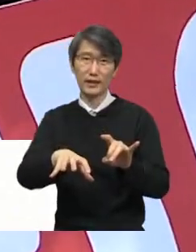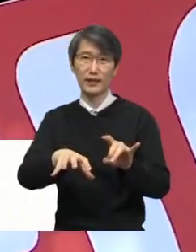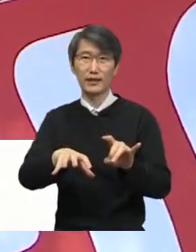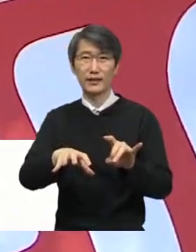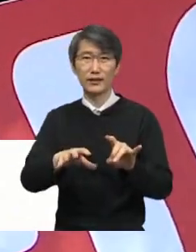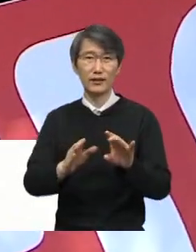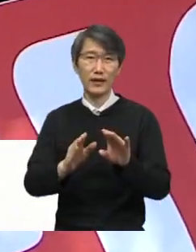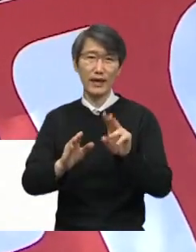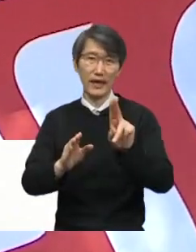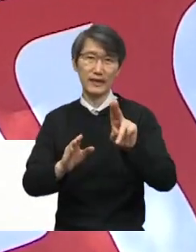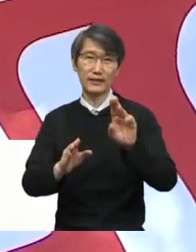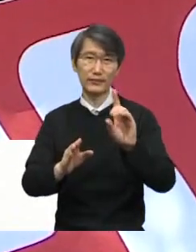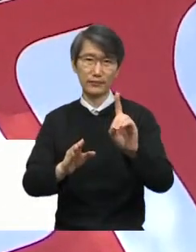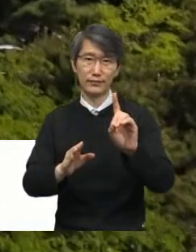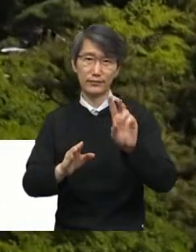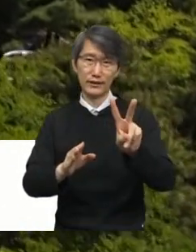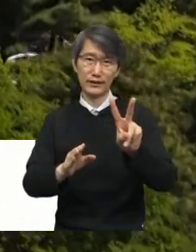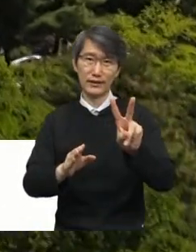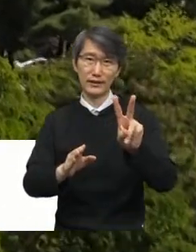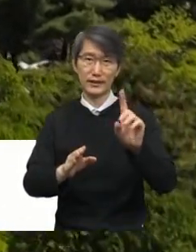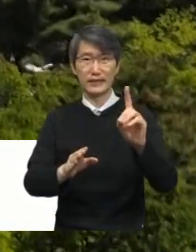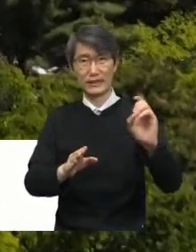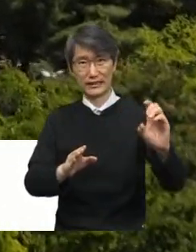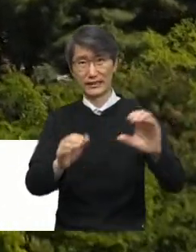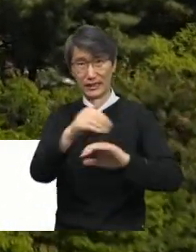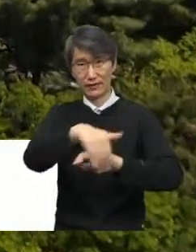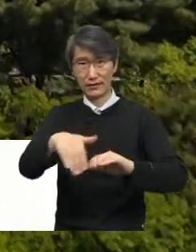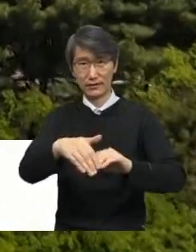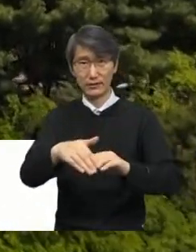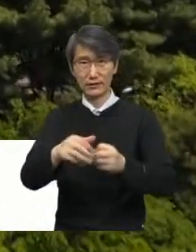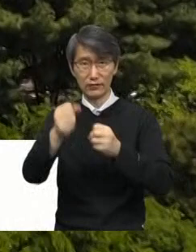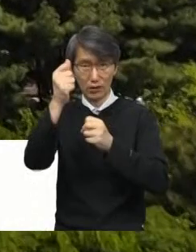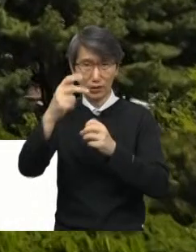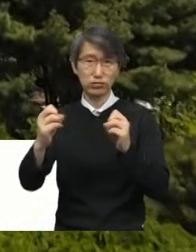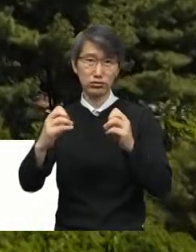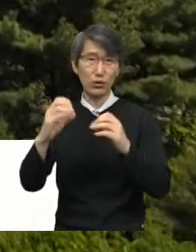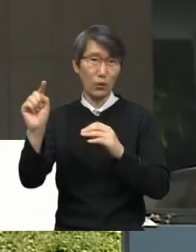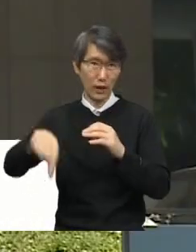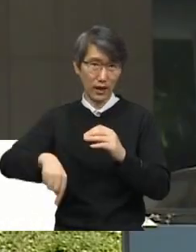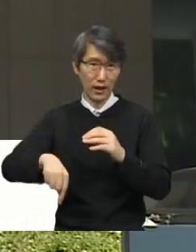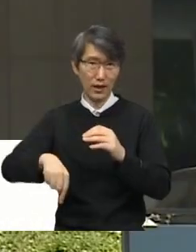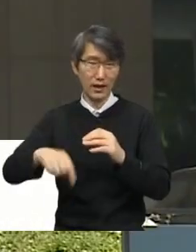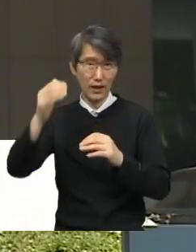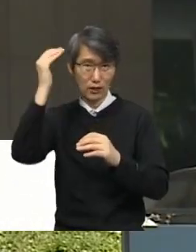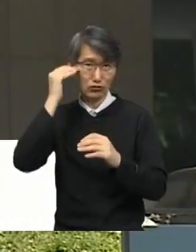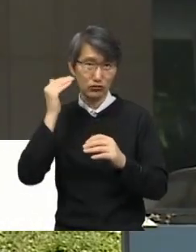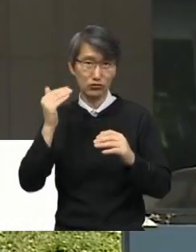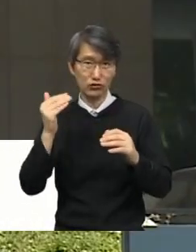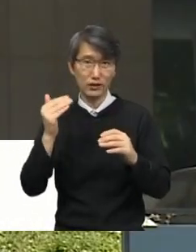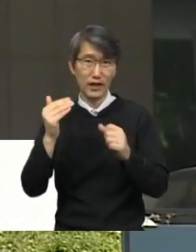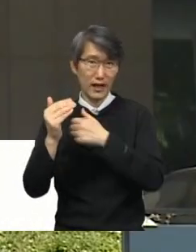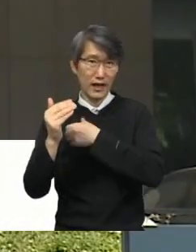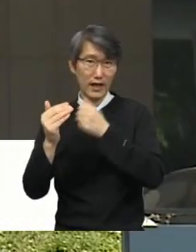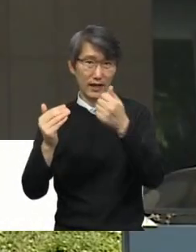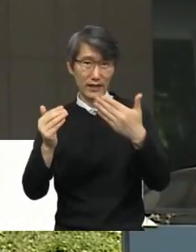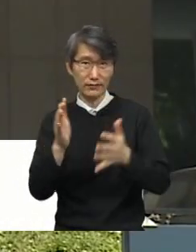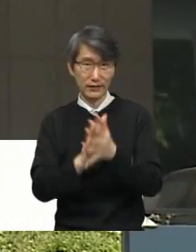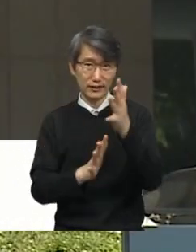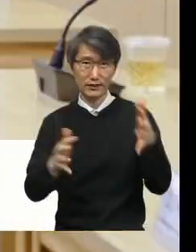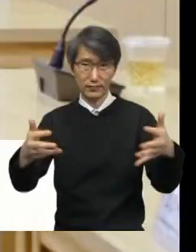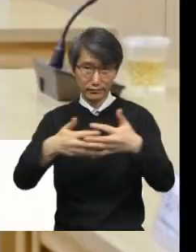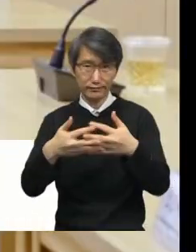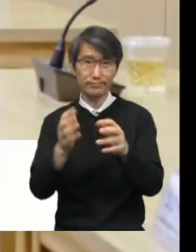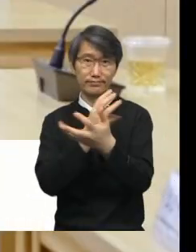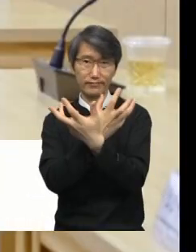송전 이른바 HDC 변환 설비 증서를 계획해 왔습니다 관련해서 한전과 하남시는 지난해 10월 어무 협약을